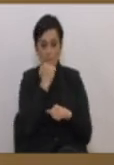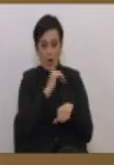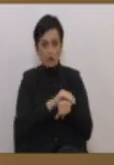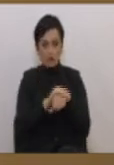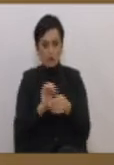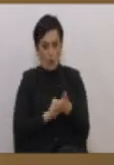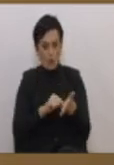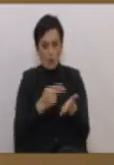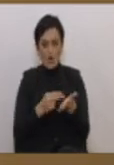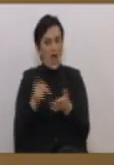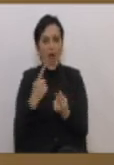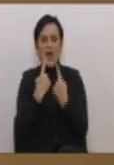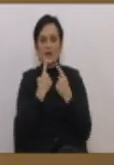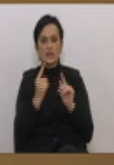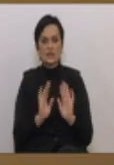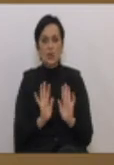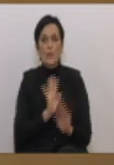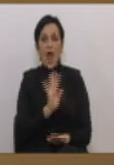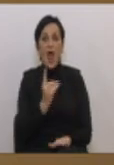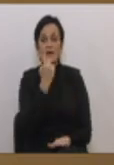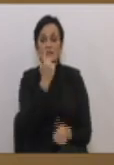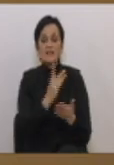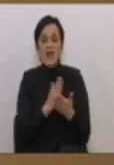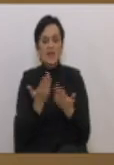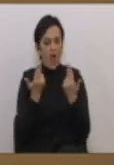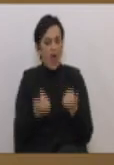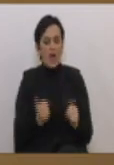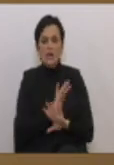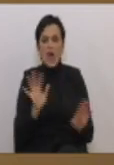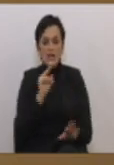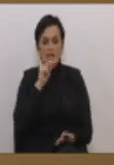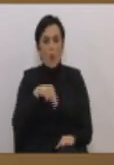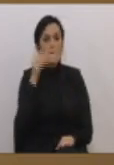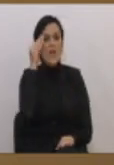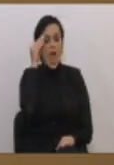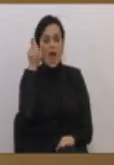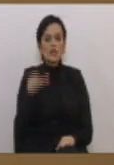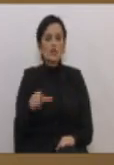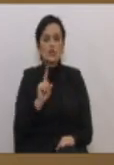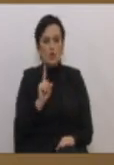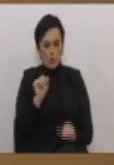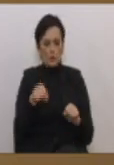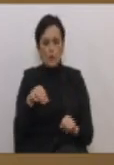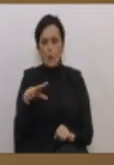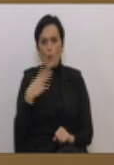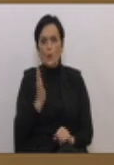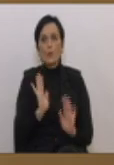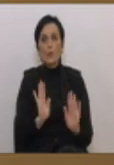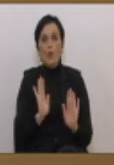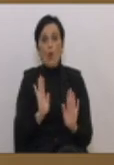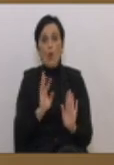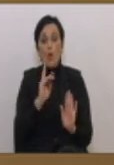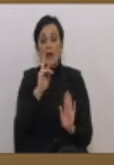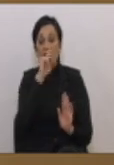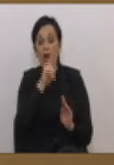დოკუმენტალურად ის არცერთ ნაწილში არ აღიარებს დანაშაულს და მიაჩნია ის რომ შეიძლება ყოფილიყო მხოლოდ